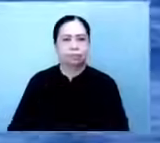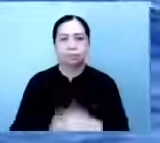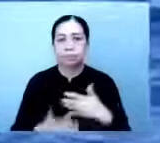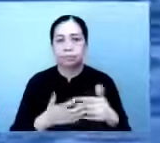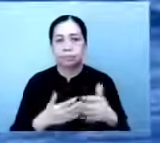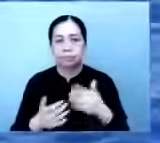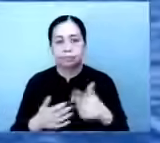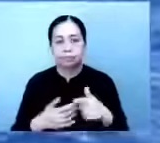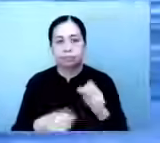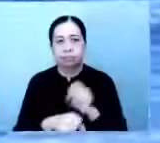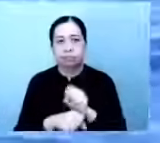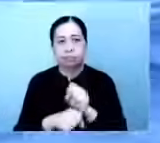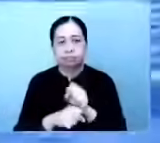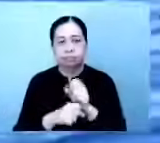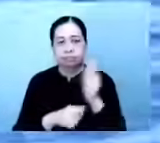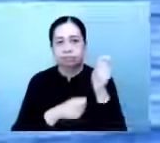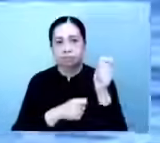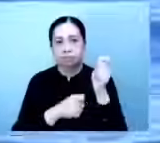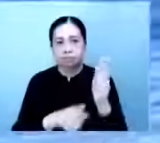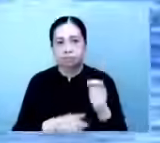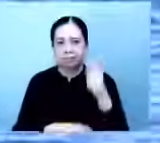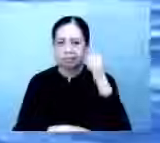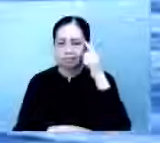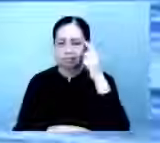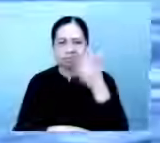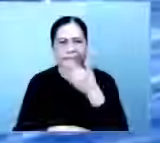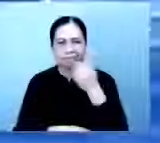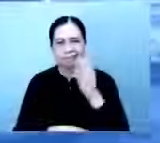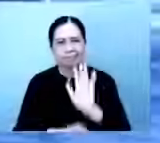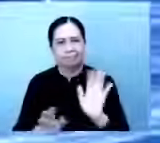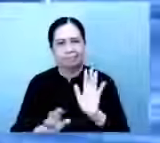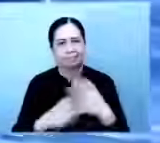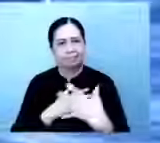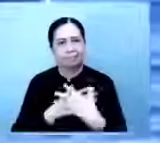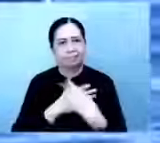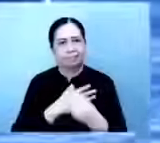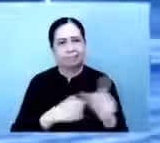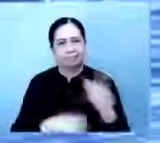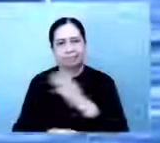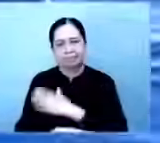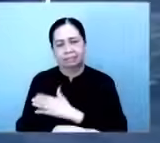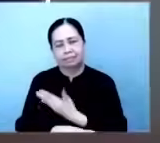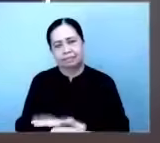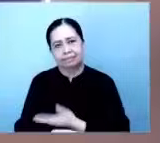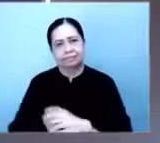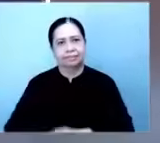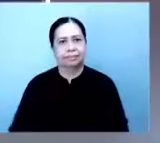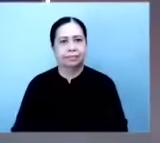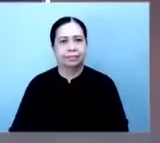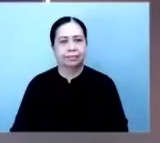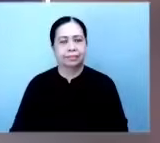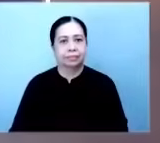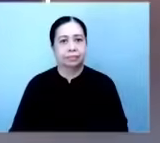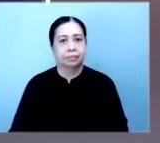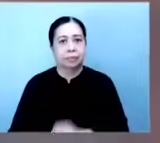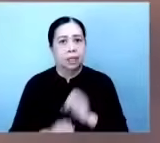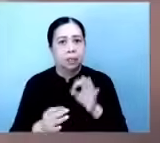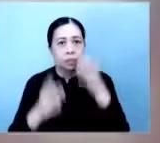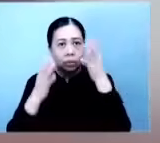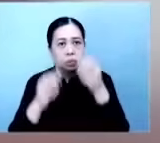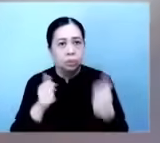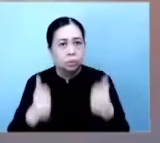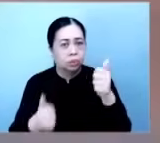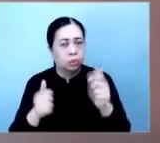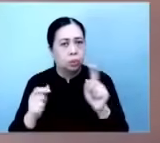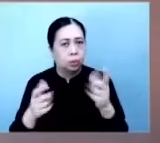ni JR ang pangingisda, hindi niya na raw gugustuhin ito rin ang gagawin ng kanyang mga anak. Kung ikaw papipiliin, sir, anong gusto mo sa mga anak